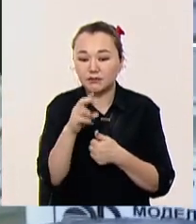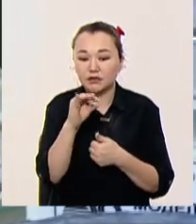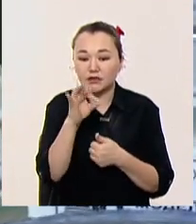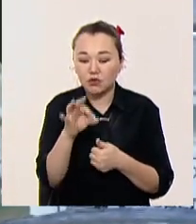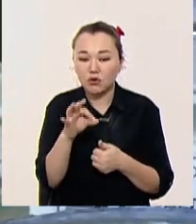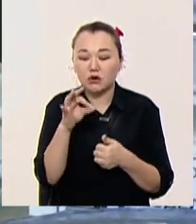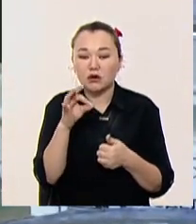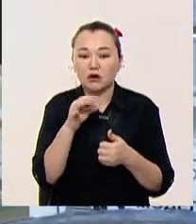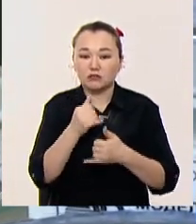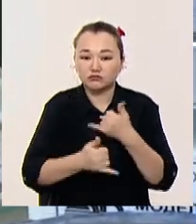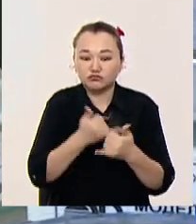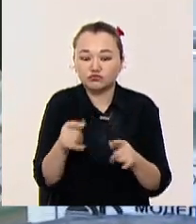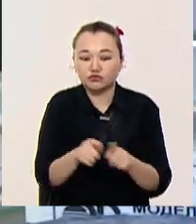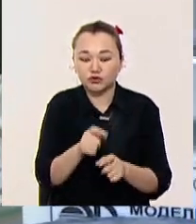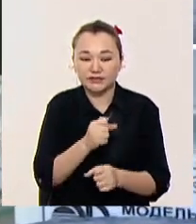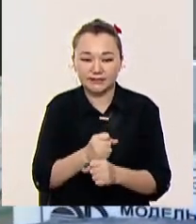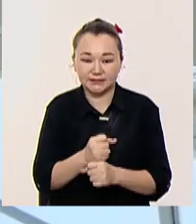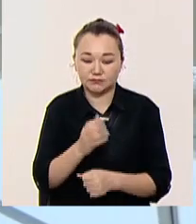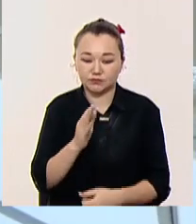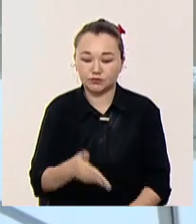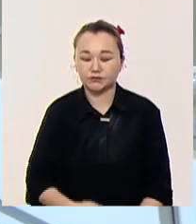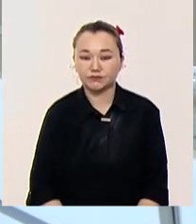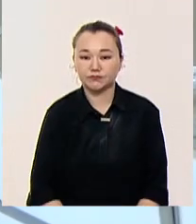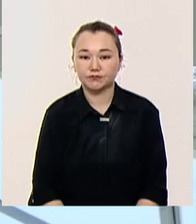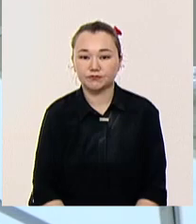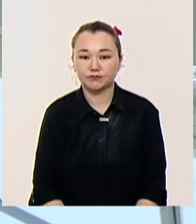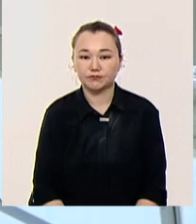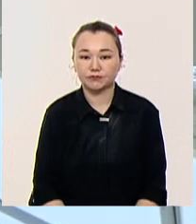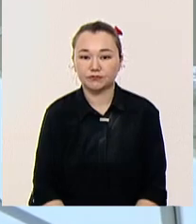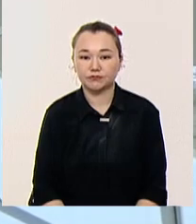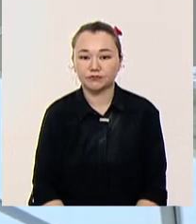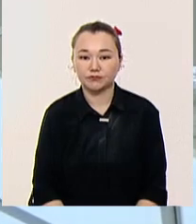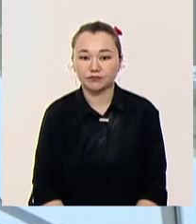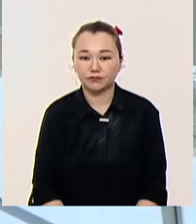жасап жатыр. Абай Нұржанұлы, Информбюро, Қызылорда облысы.